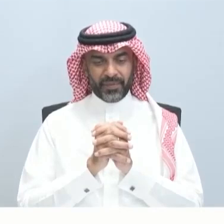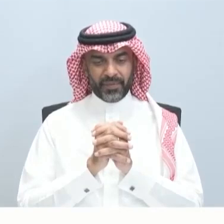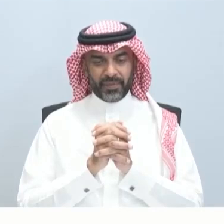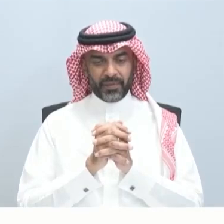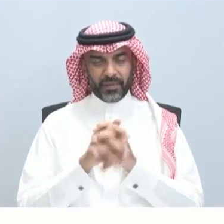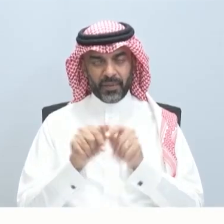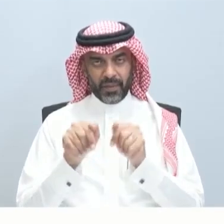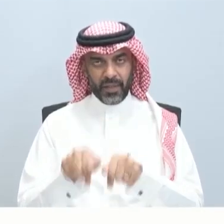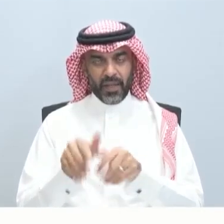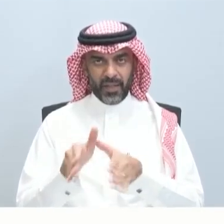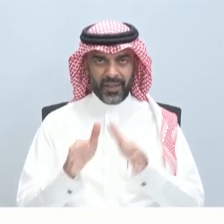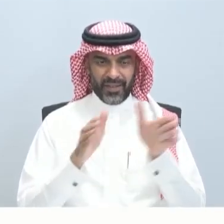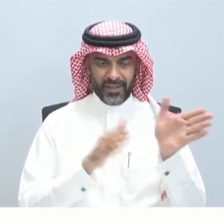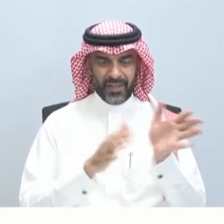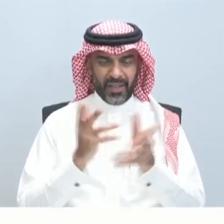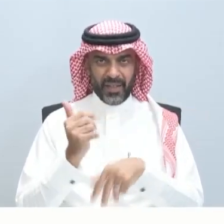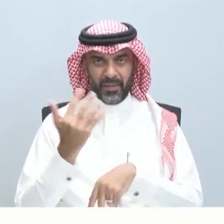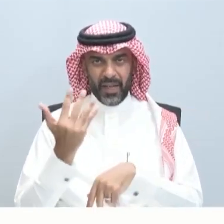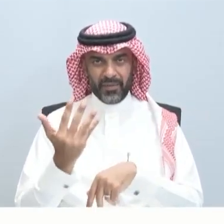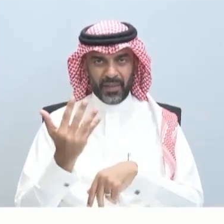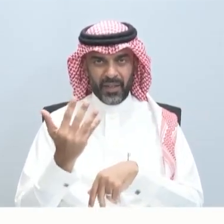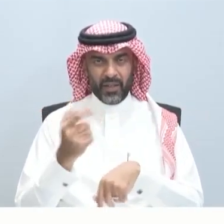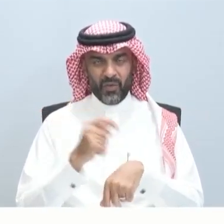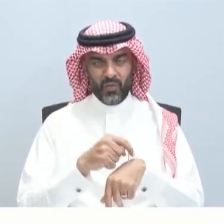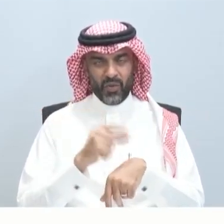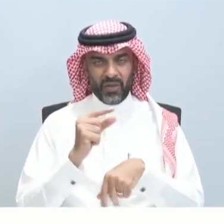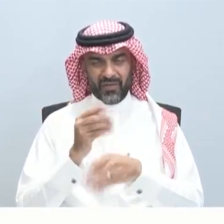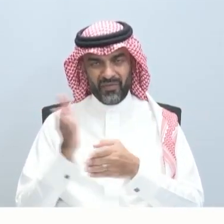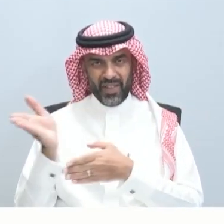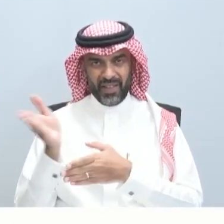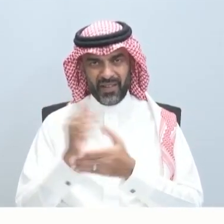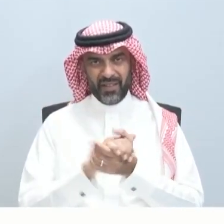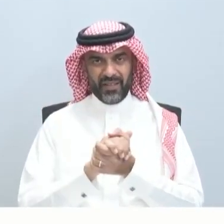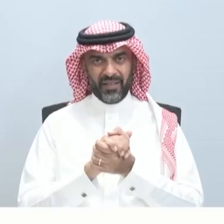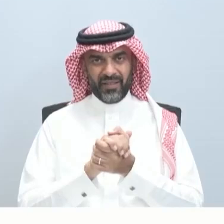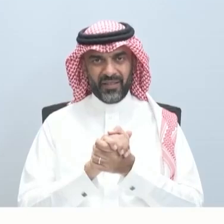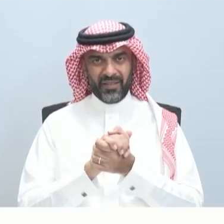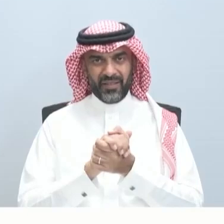ننتقل واياكم يا ابطال الى السؤال الخامس واتفضلوا يا مبدعين